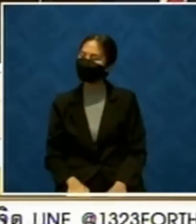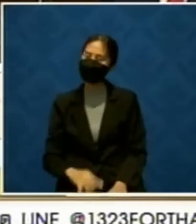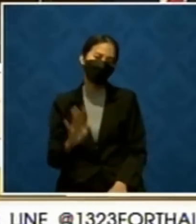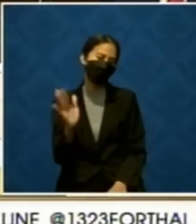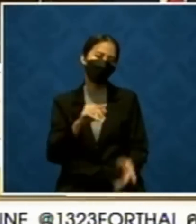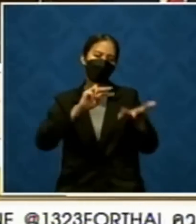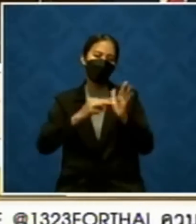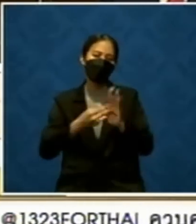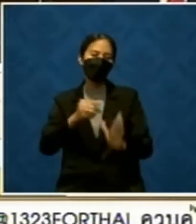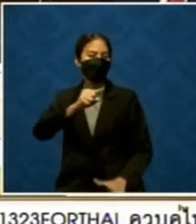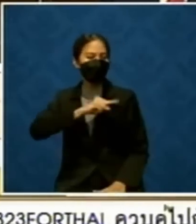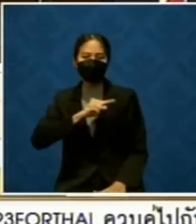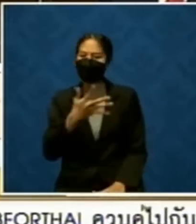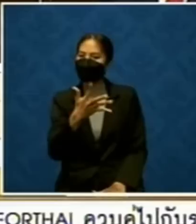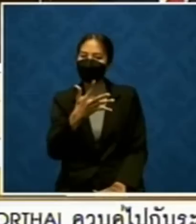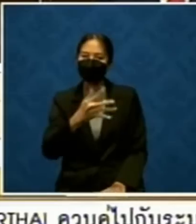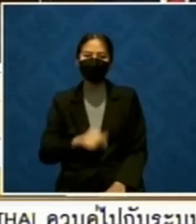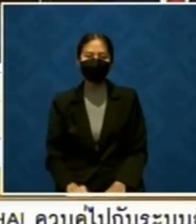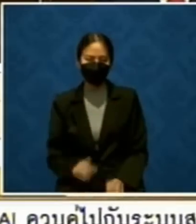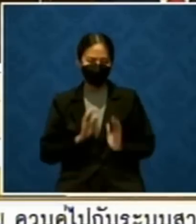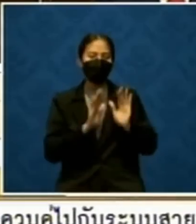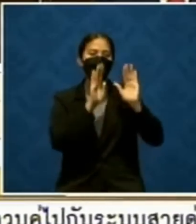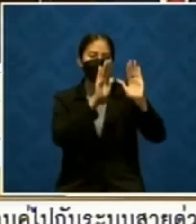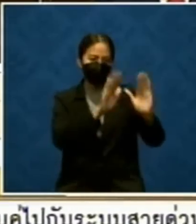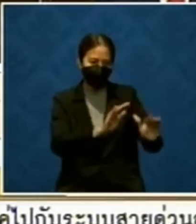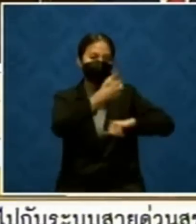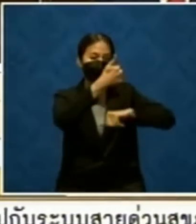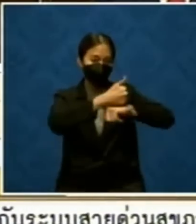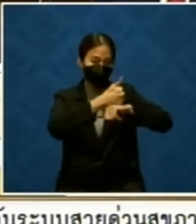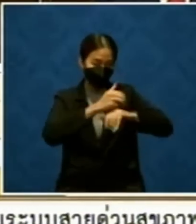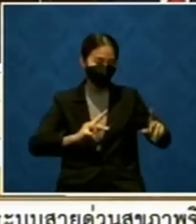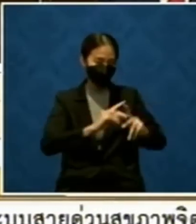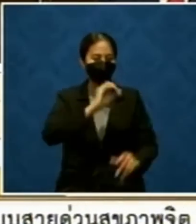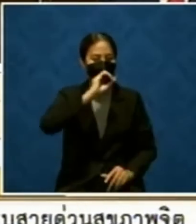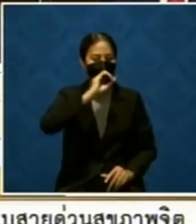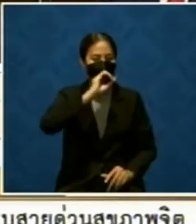CANัอ policyต่สภาพ ฝากฎรมติชั่งอยู่ต่อ?